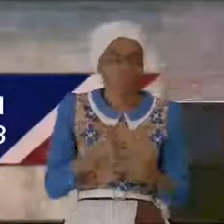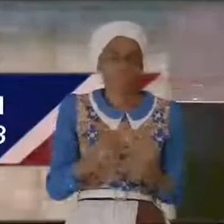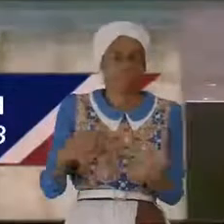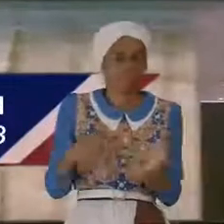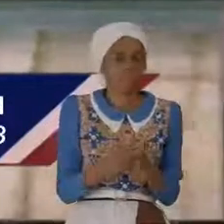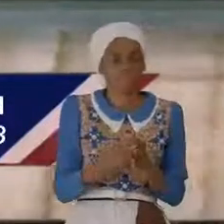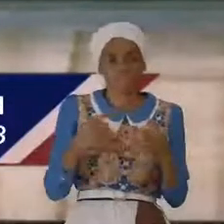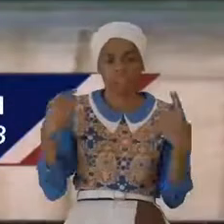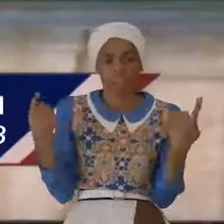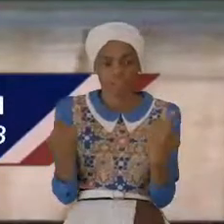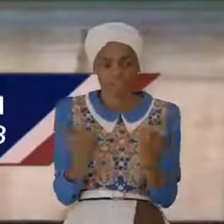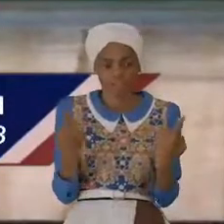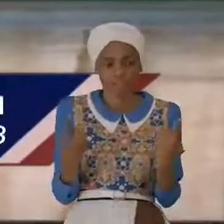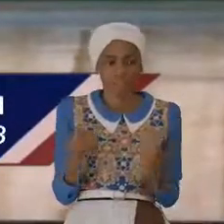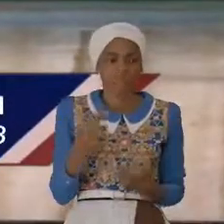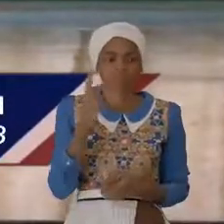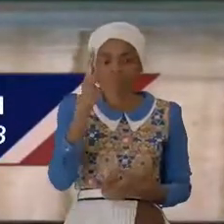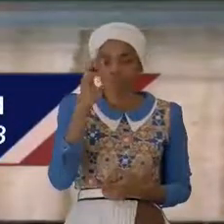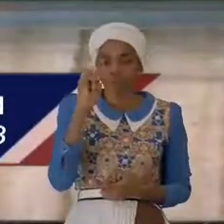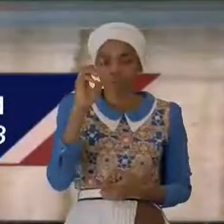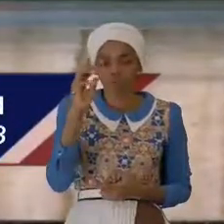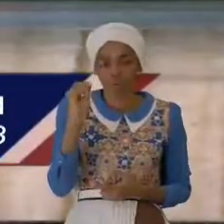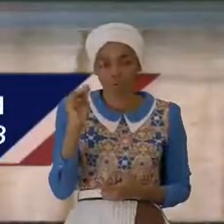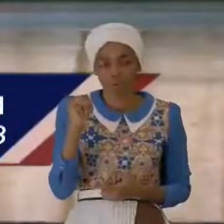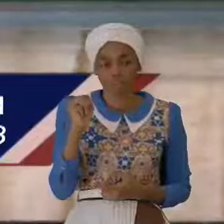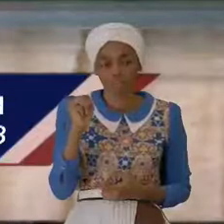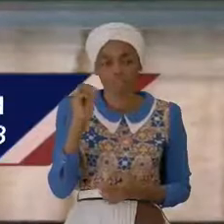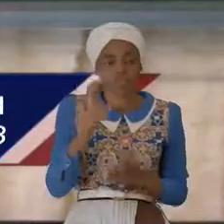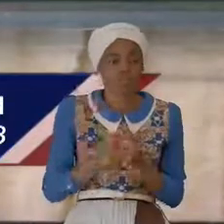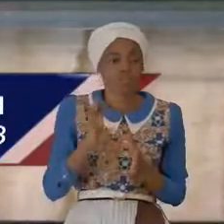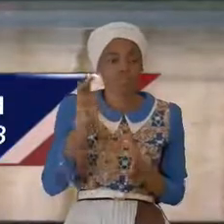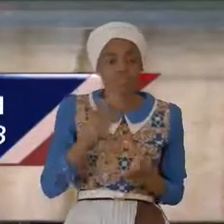Romains chapitre 6, 17.